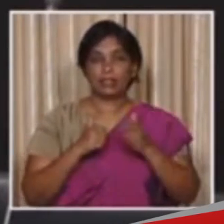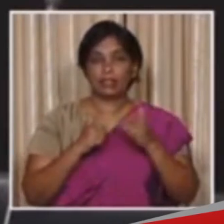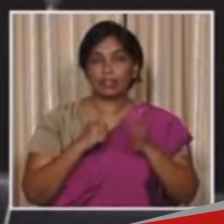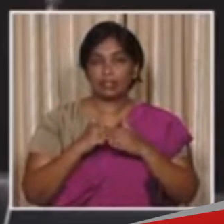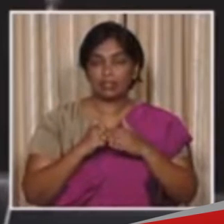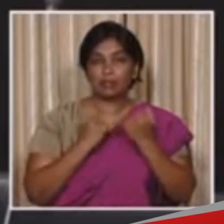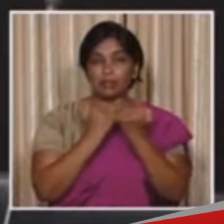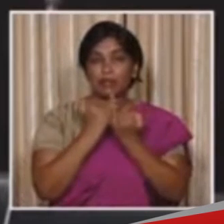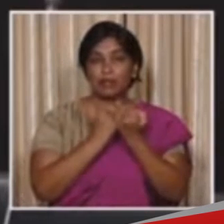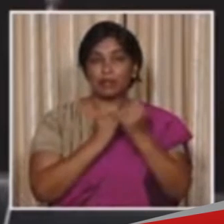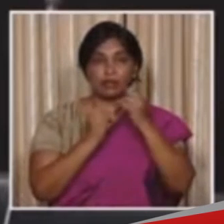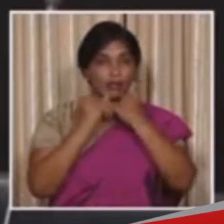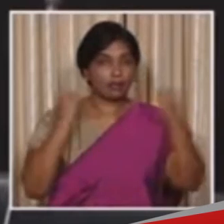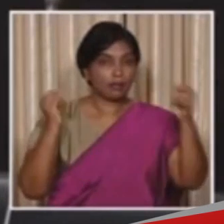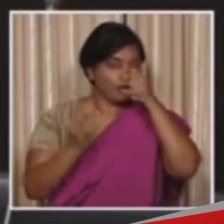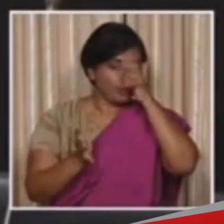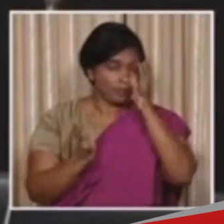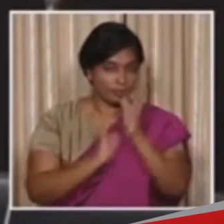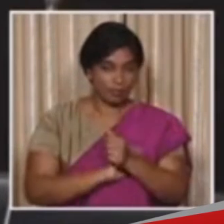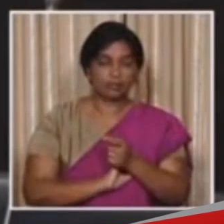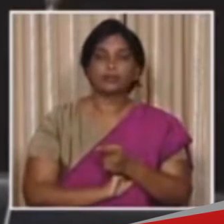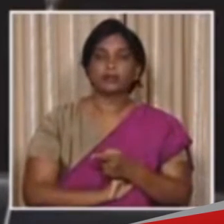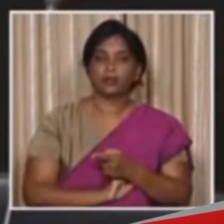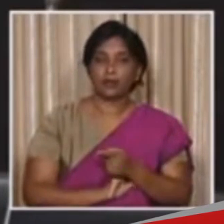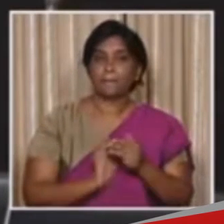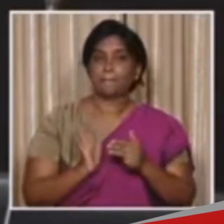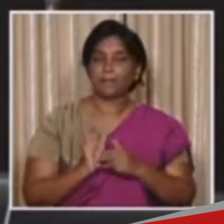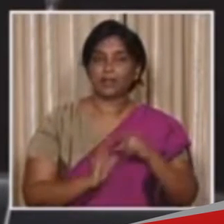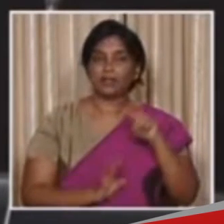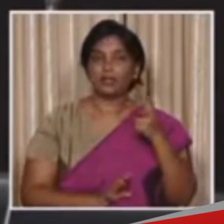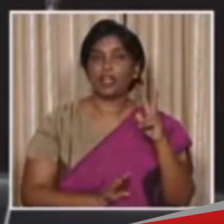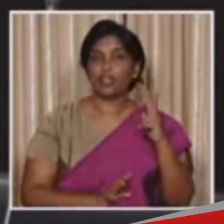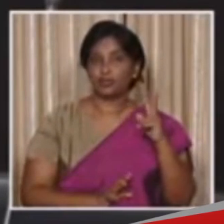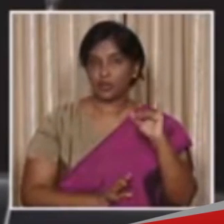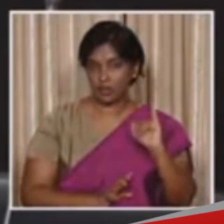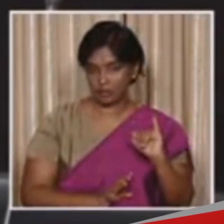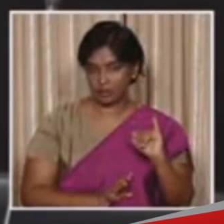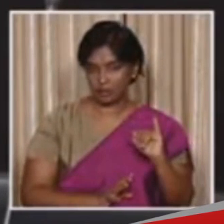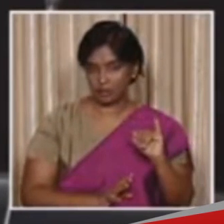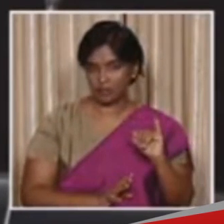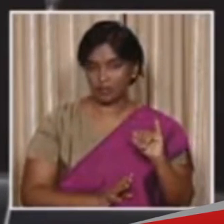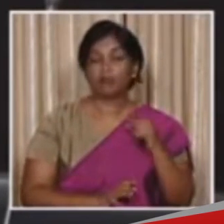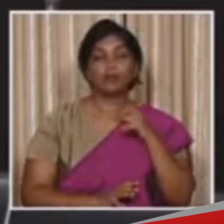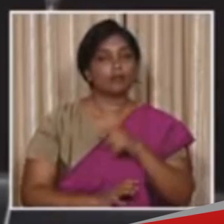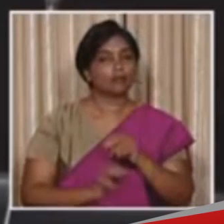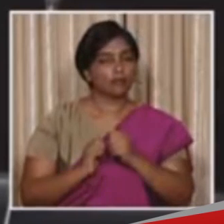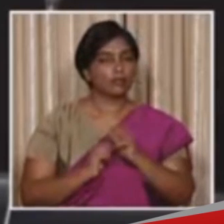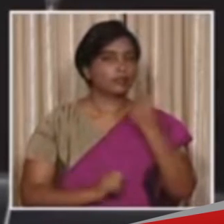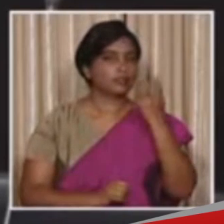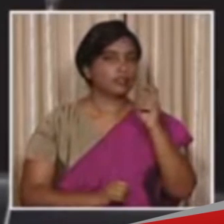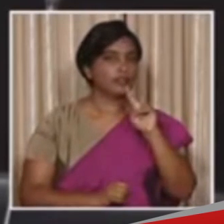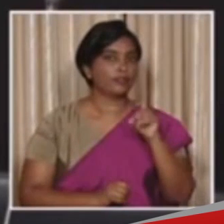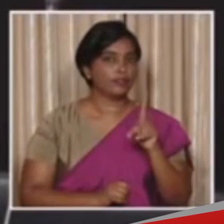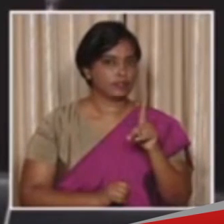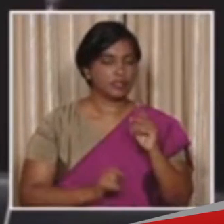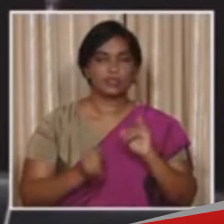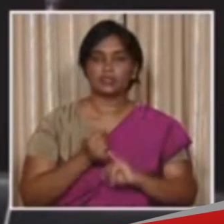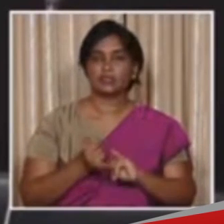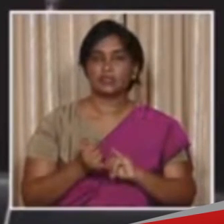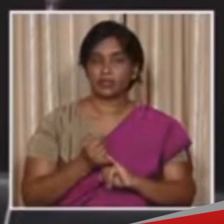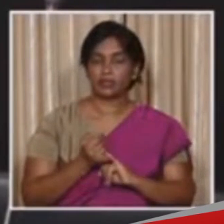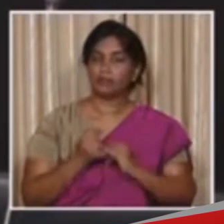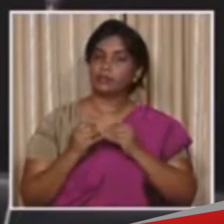විදුලි රැහන් සොරකම් කිරීමෙන් මිලියන 286යි ඒක වෙලා තියෙන්නේ 2021 සැප්තැම්බර්